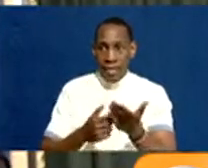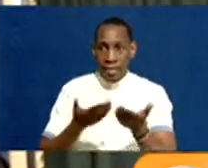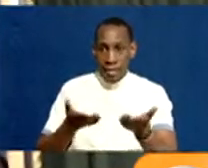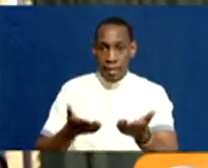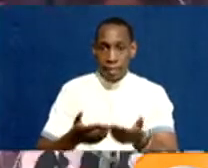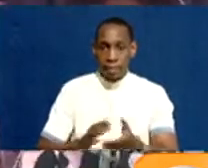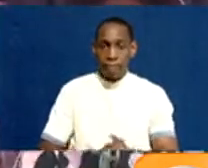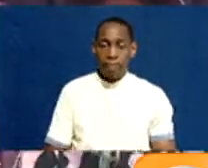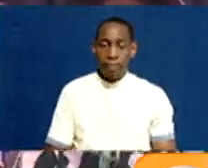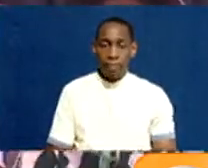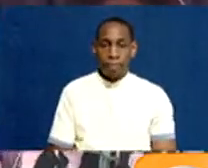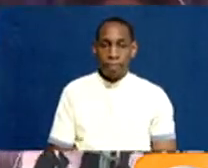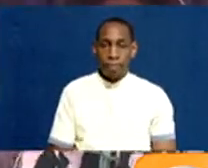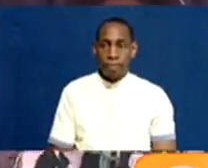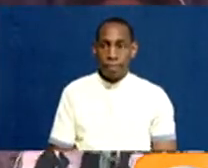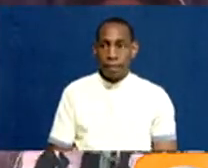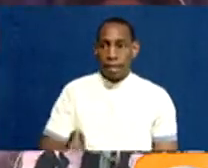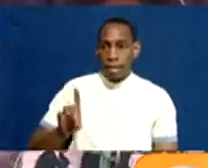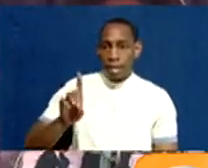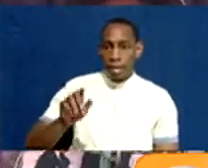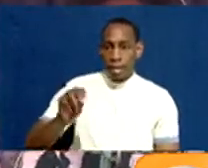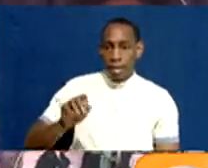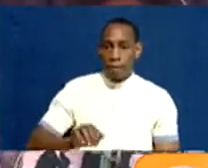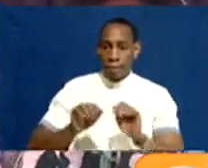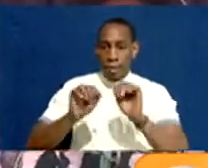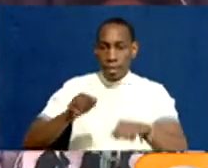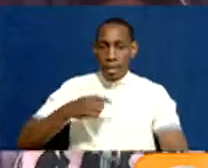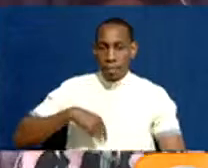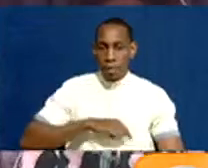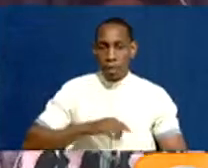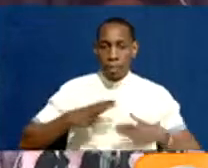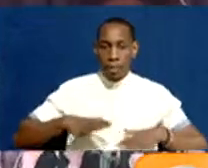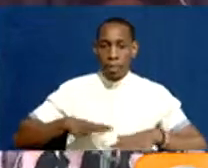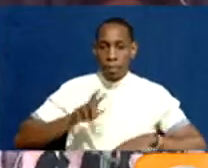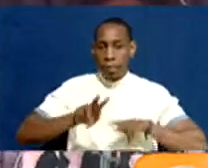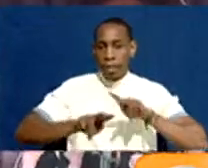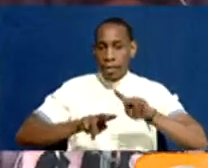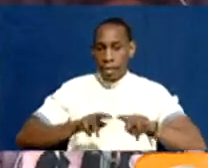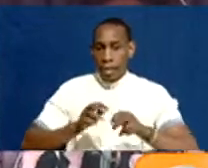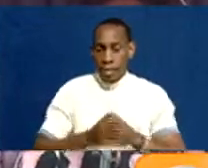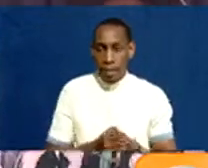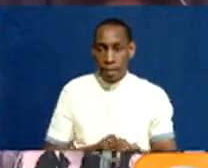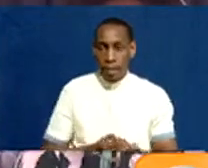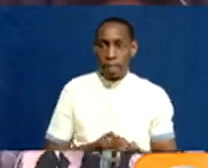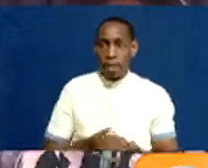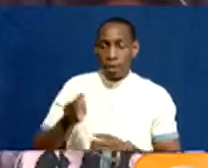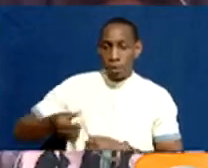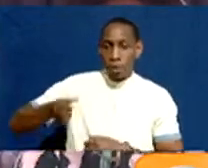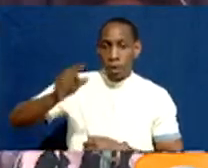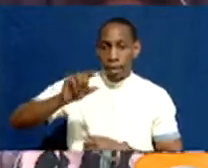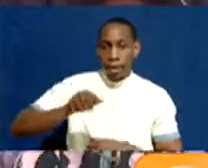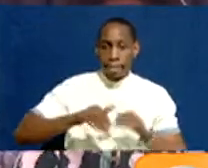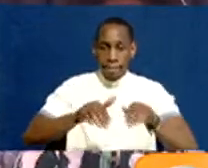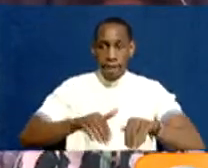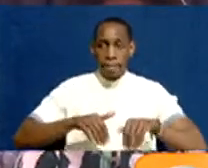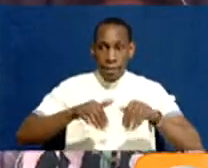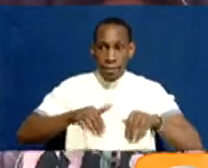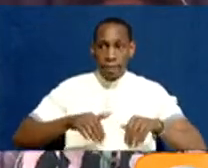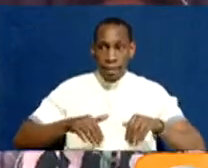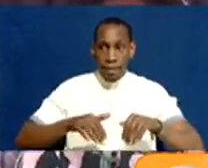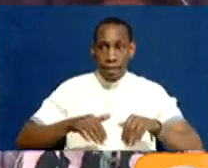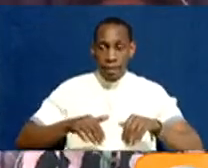hapa Mwea. Damu hii itatuwezesha kama watu wa Kirinyaga kuongeza ukulima